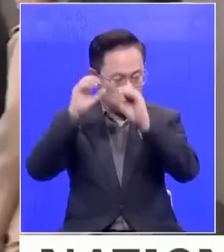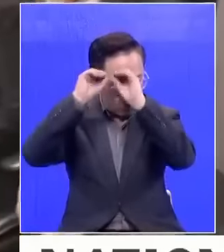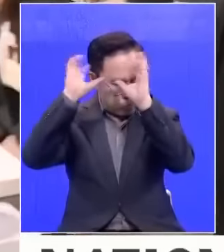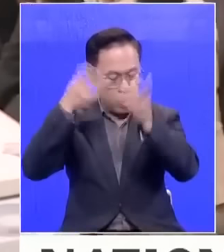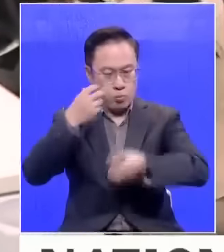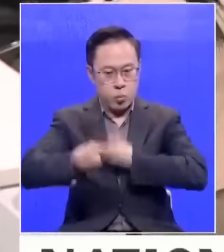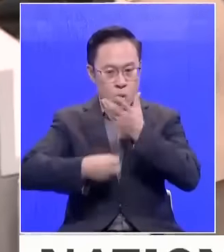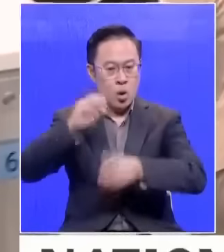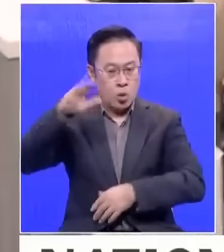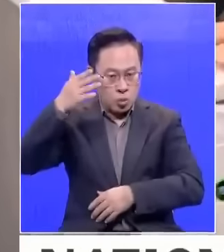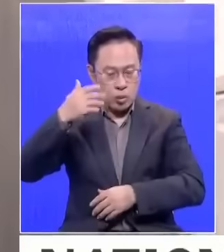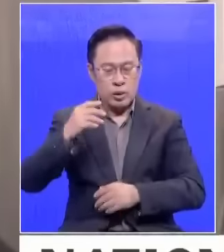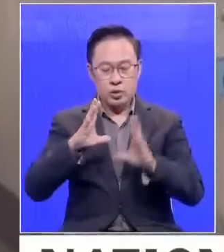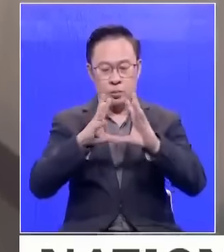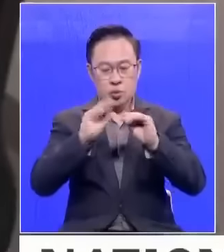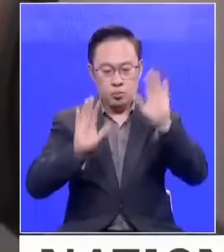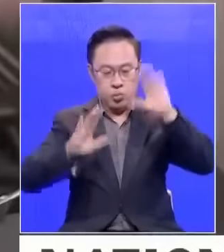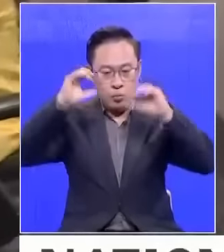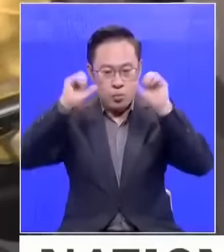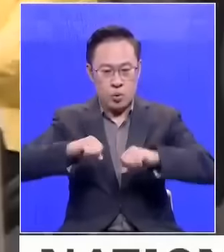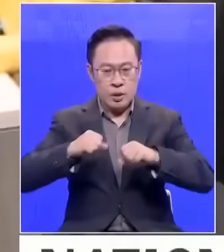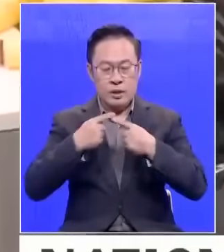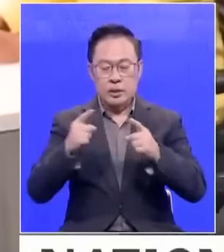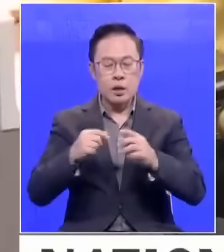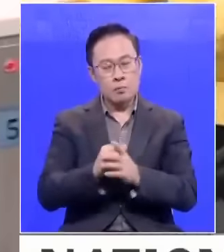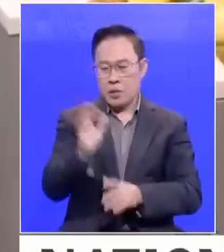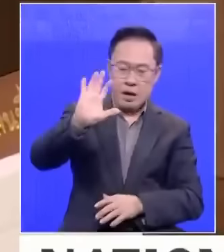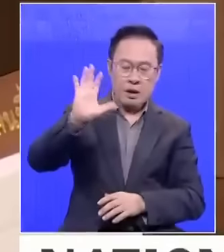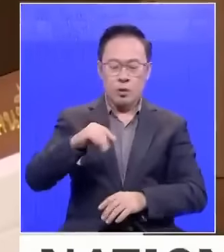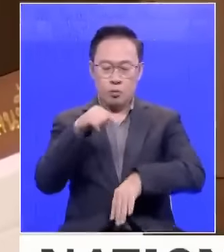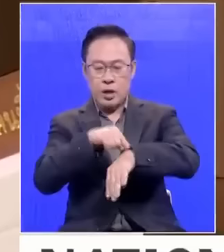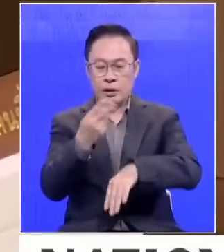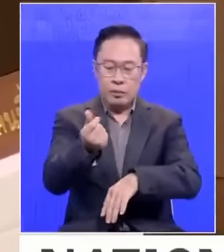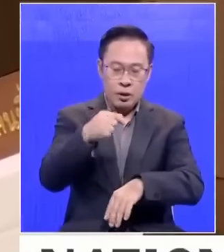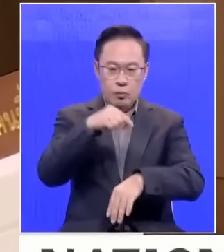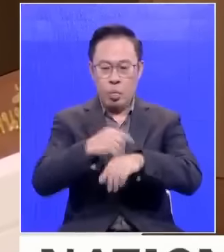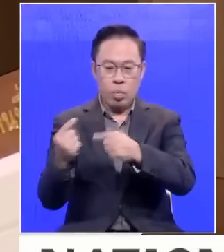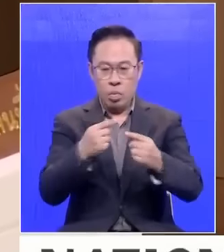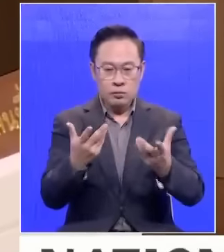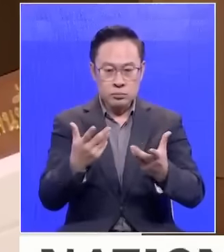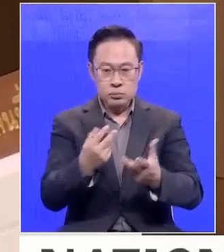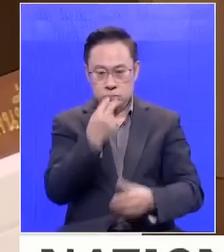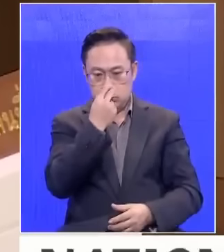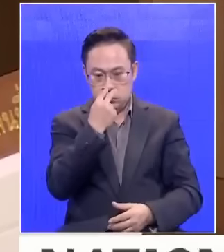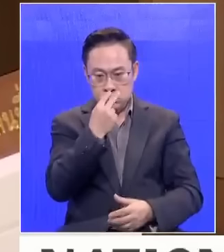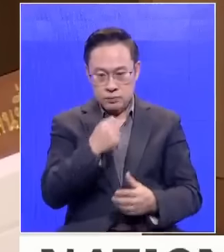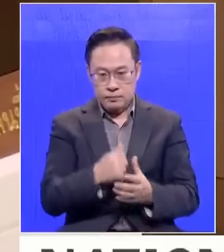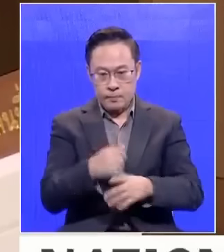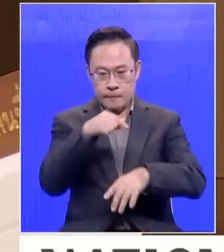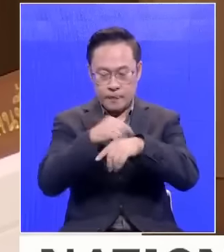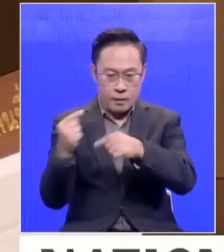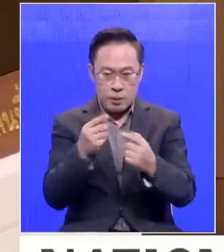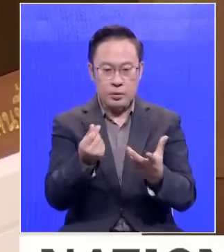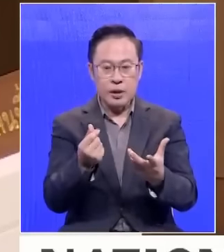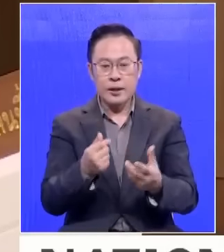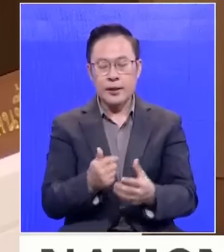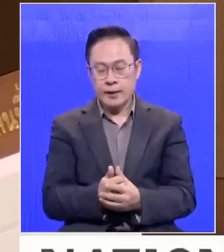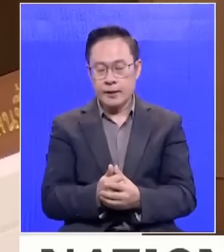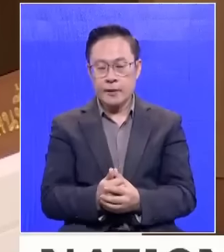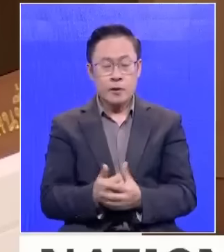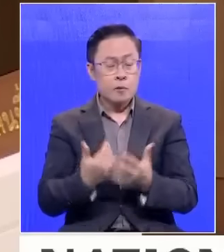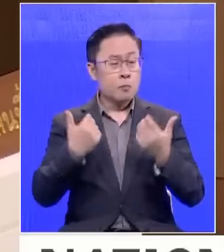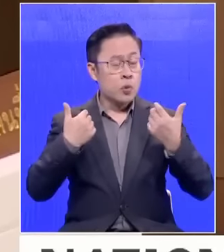จะมีการลงมติแต่ที่ประชุมก็ไม่สามารถตกลงกันได้ครับว่าจะต้องให้ผู้ที่ได้รับการเสนอชื่อแสดงวิสัยทัศน์คนละกี่นาทีเนื่องจากนายเทวฤทธิ์ม